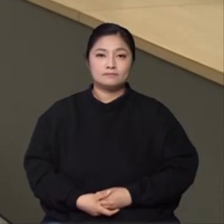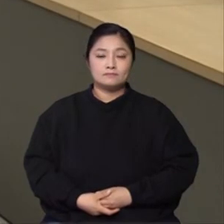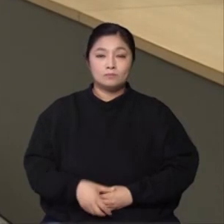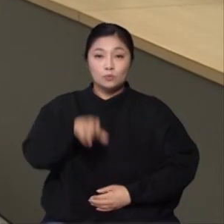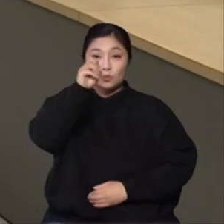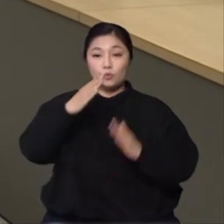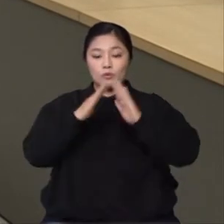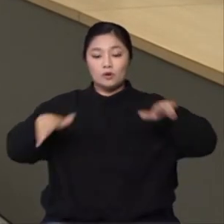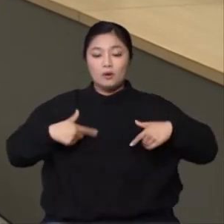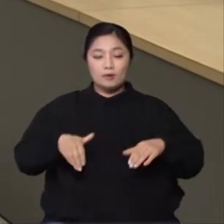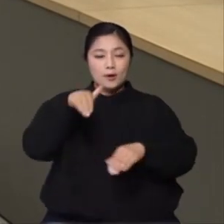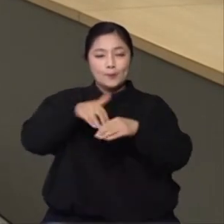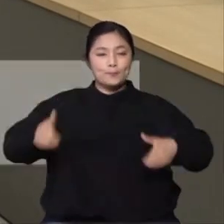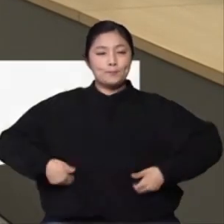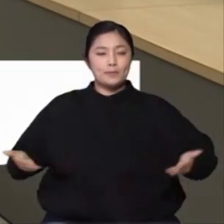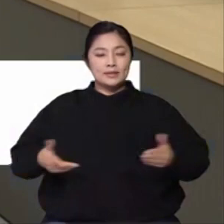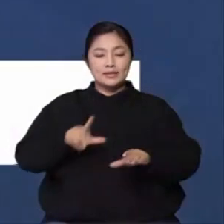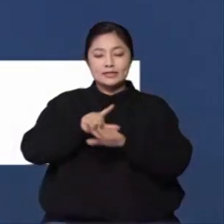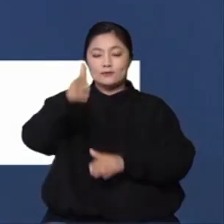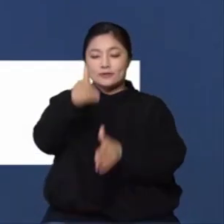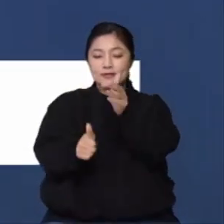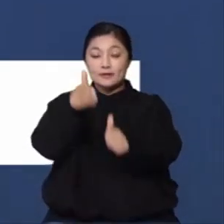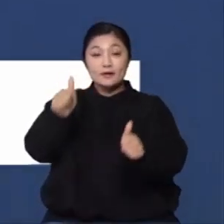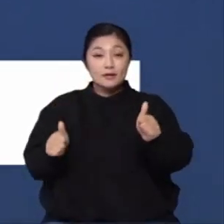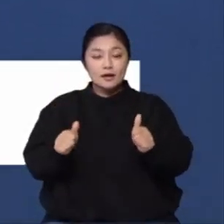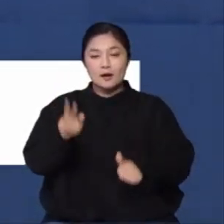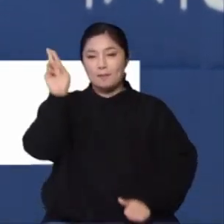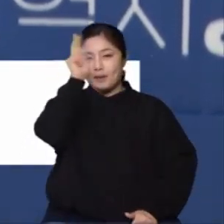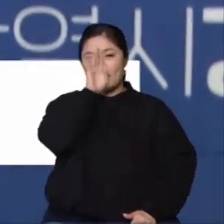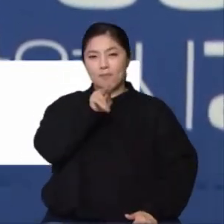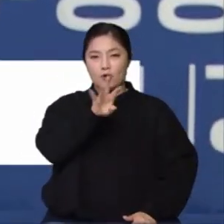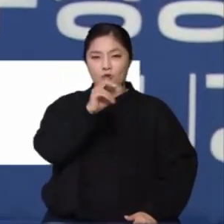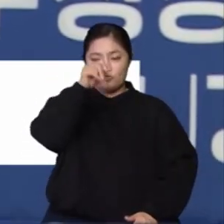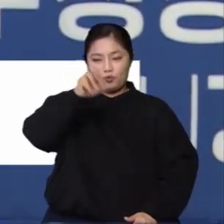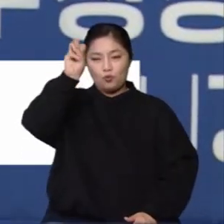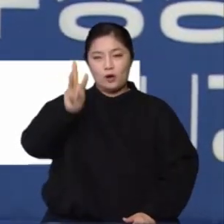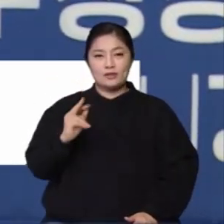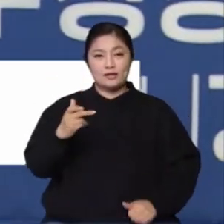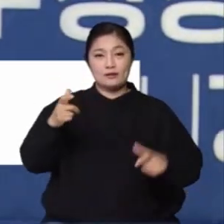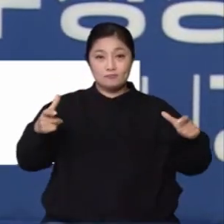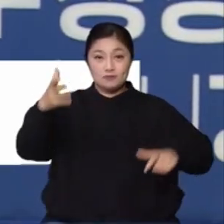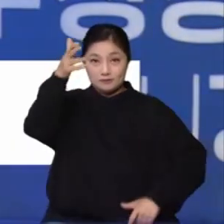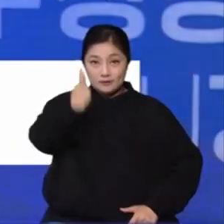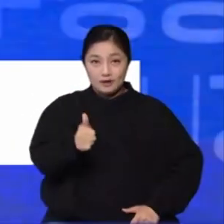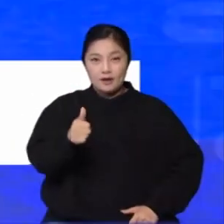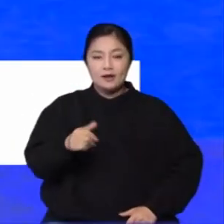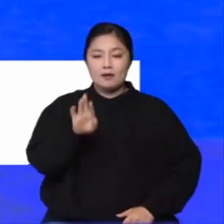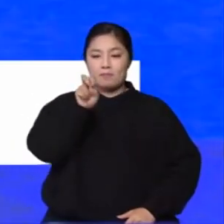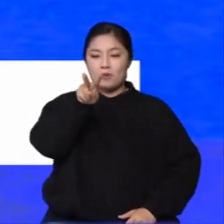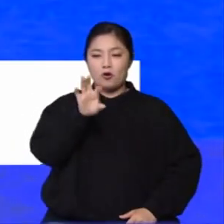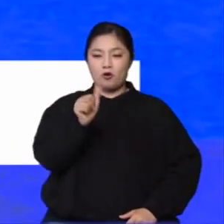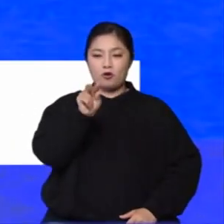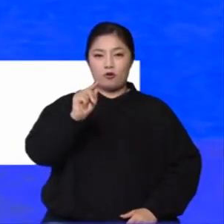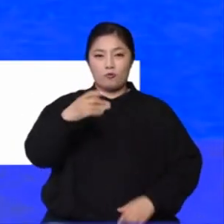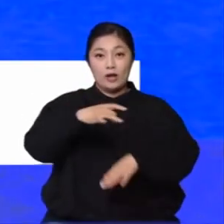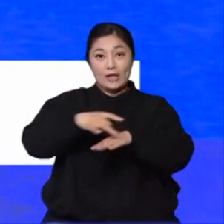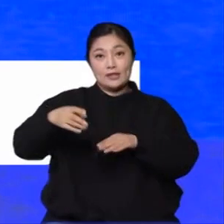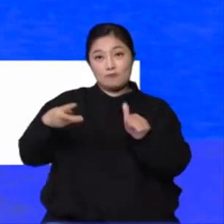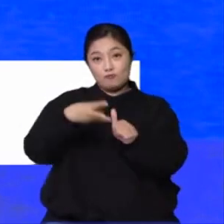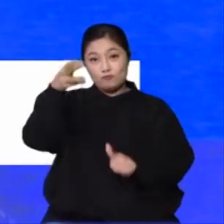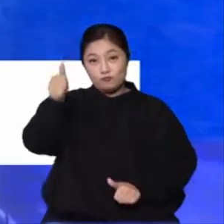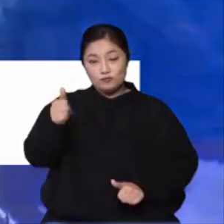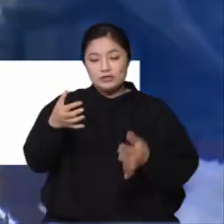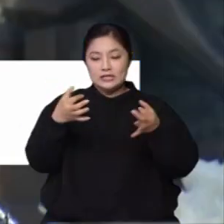광주전남 무투표 당선 기초자치단체장 은 박병규 광주 광산구청장 후보 명 연간 해남 군수 후보